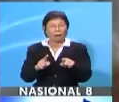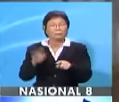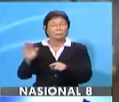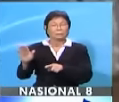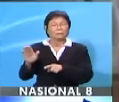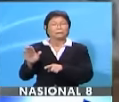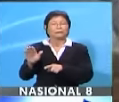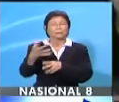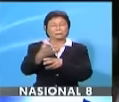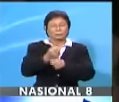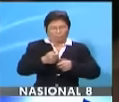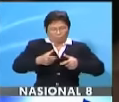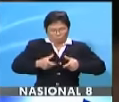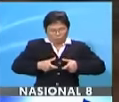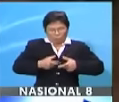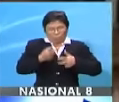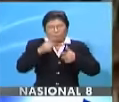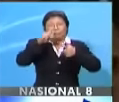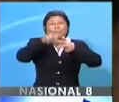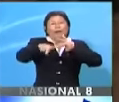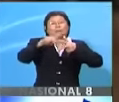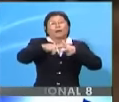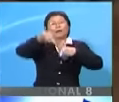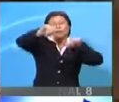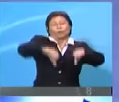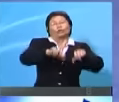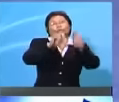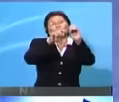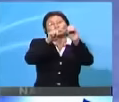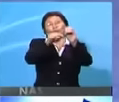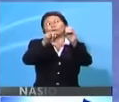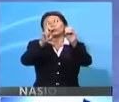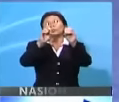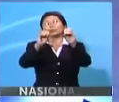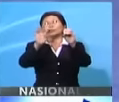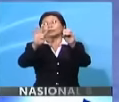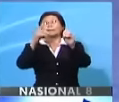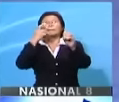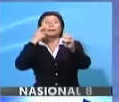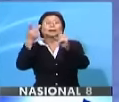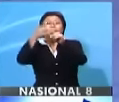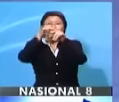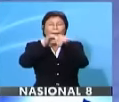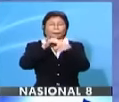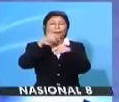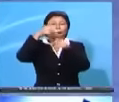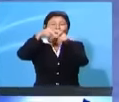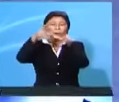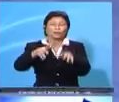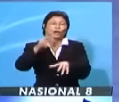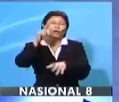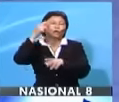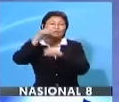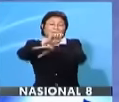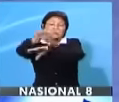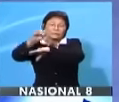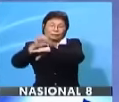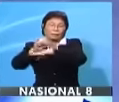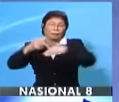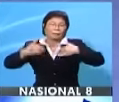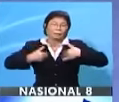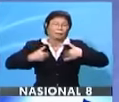dia sekadar memperoleh pingat perak, tewas hanya 0.04 mata kepada peserta tuan rumah Vera Tan yang